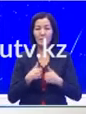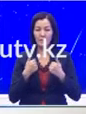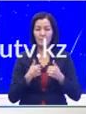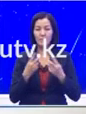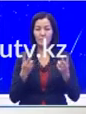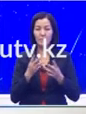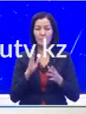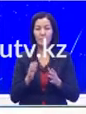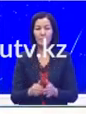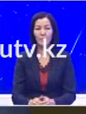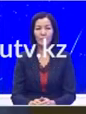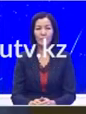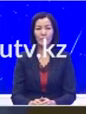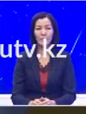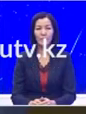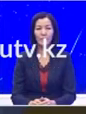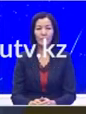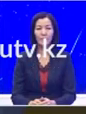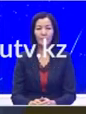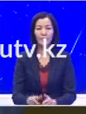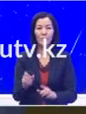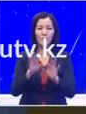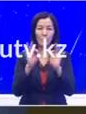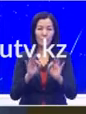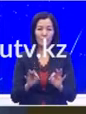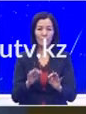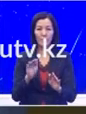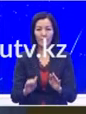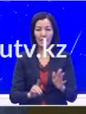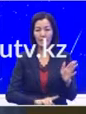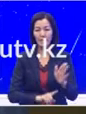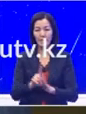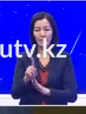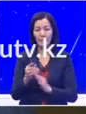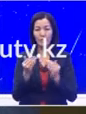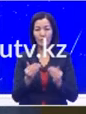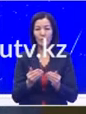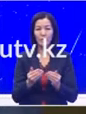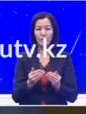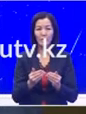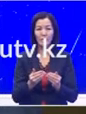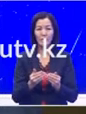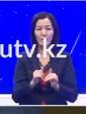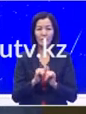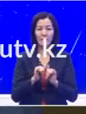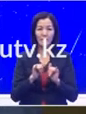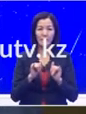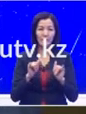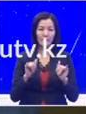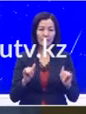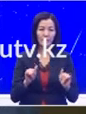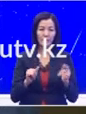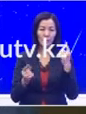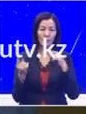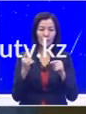да. Негізі бұл ақындық өнер бала кезімнен бастап осыған жайлап қанат қағып өлең